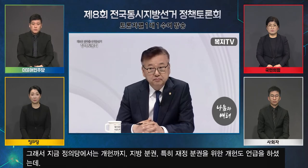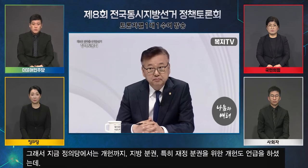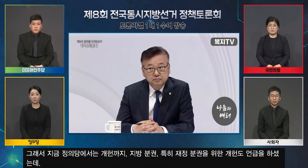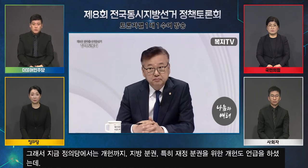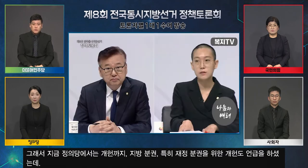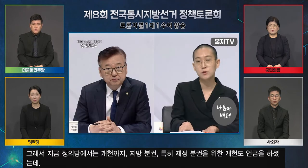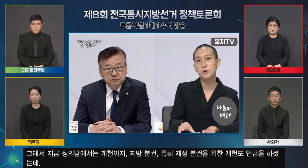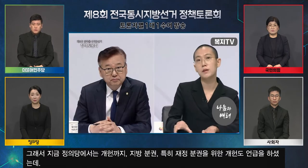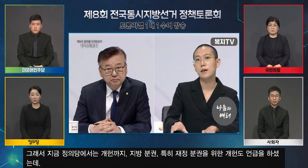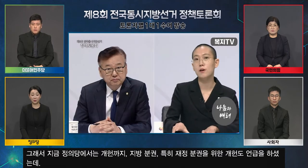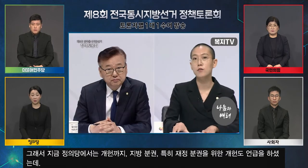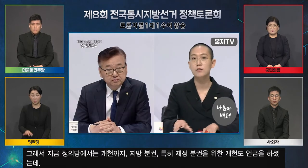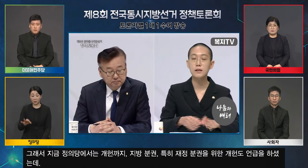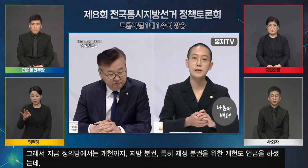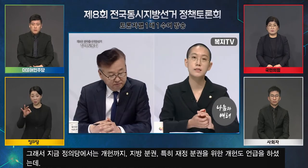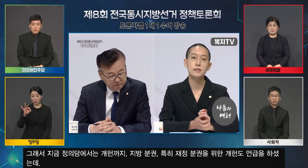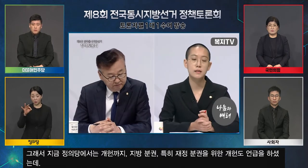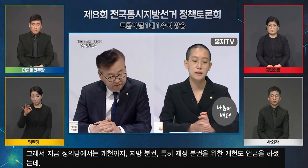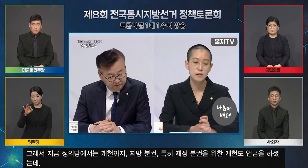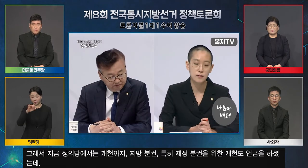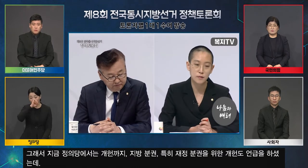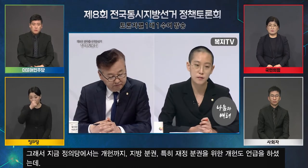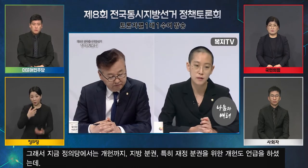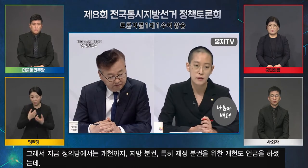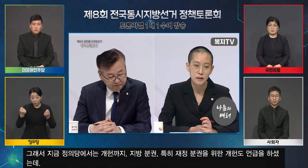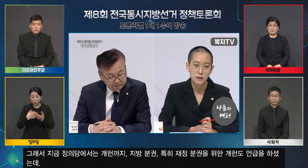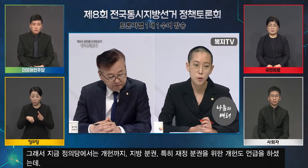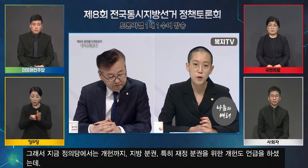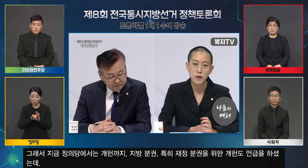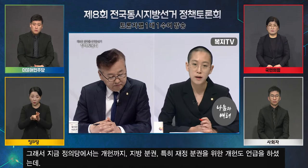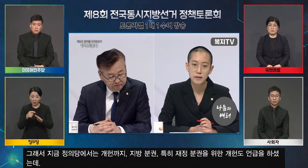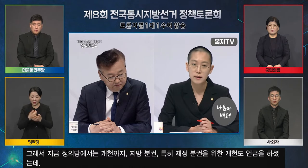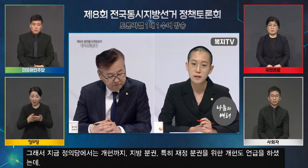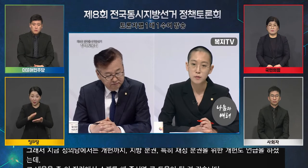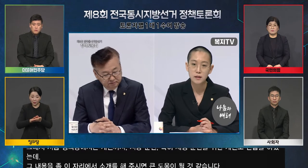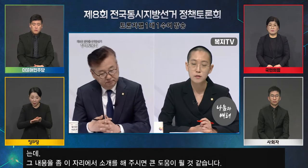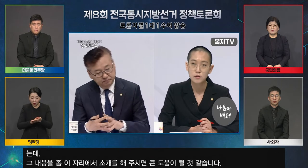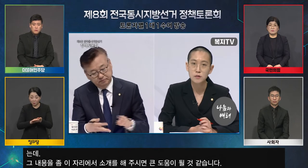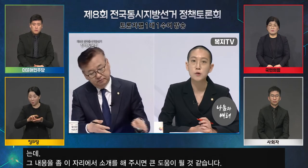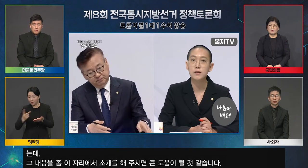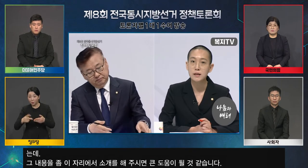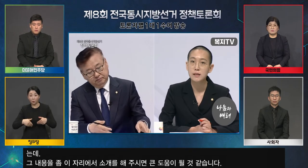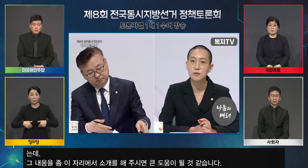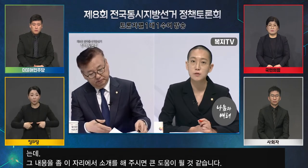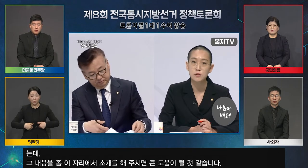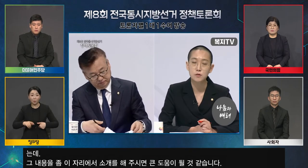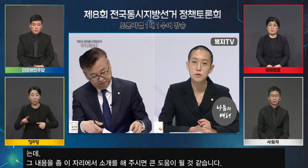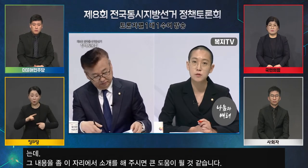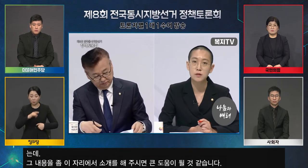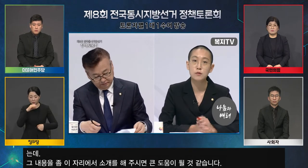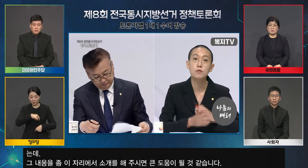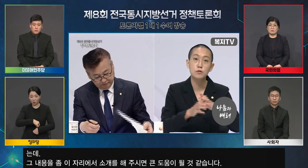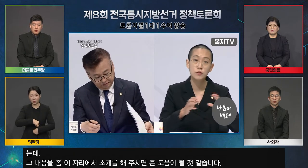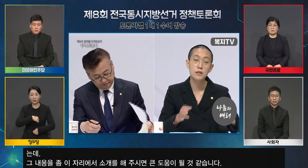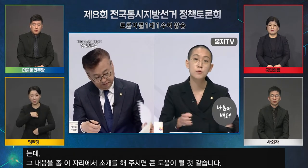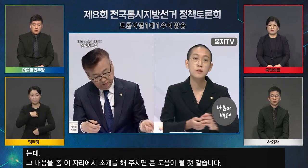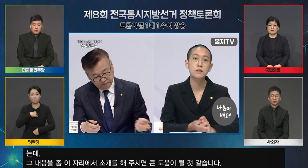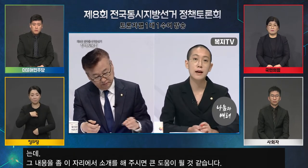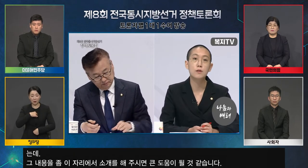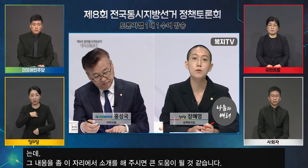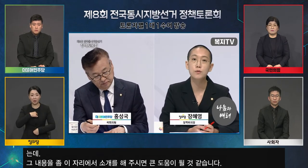재정분권을 위해서 저희가 개헌까지 고려해야 한다라고 하는 것은 정의당에 있어서의 적극적인